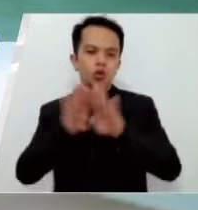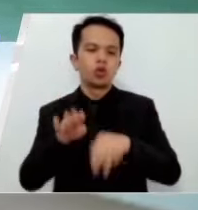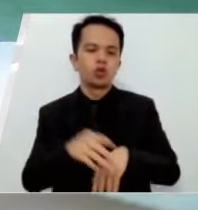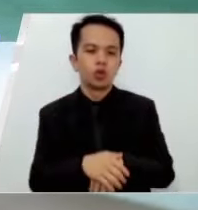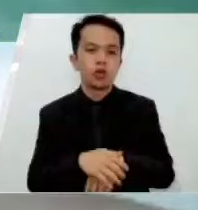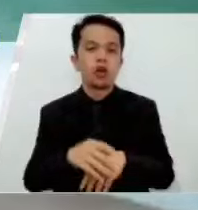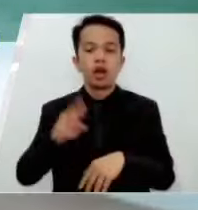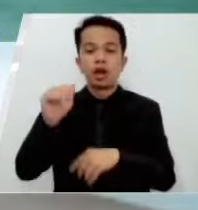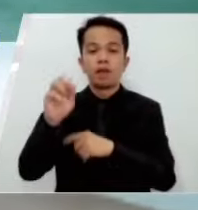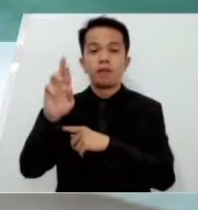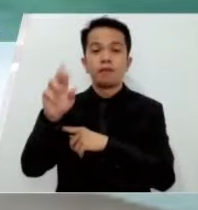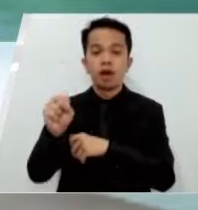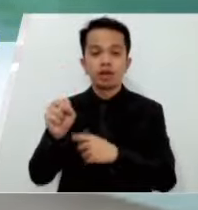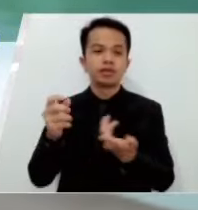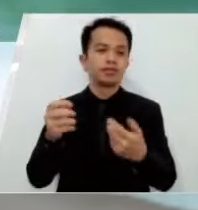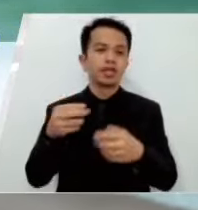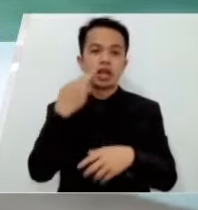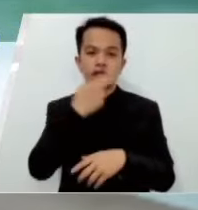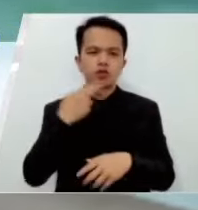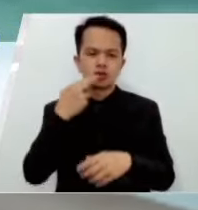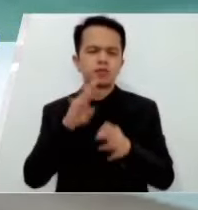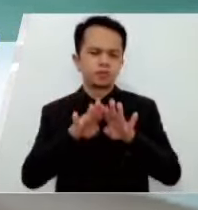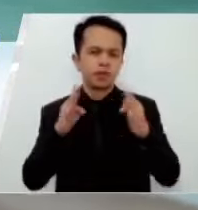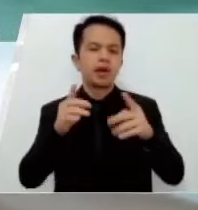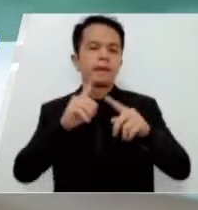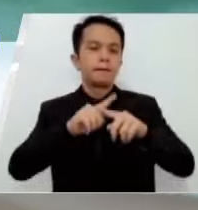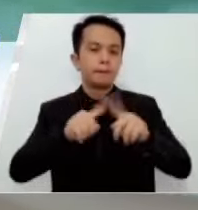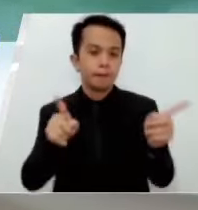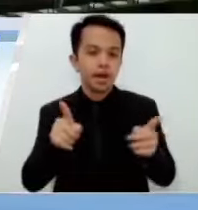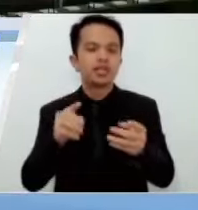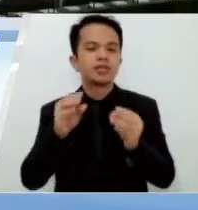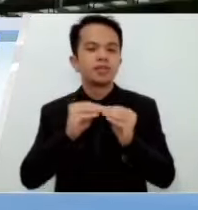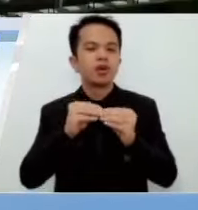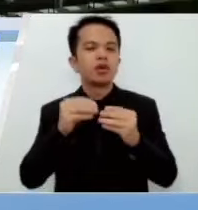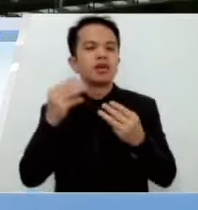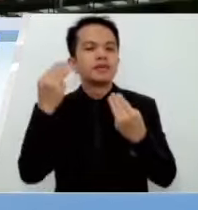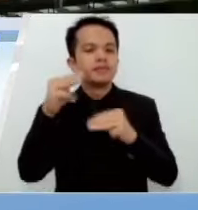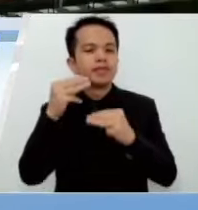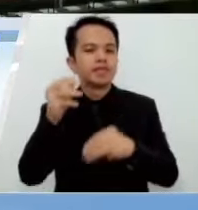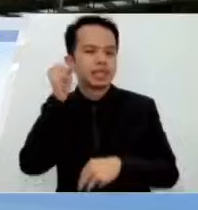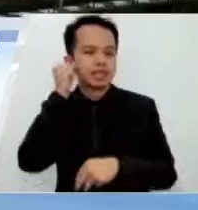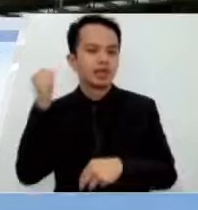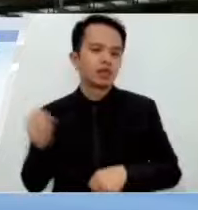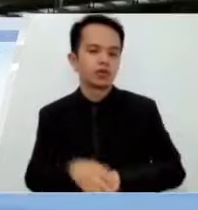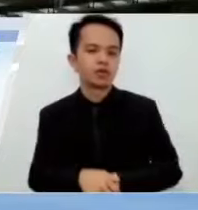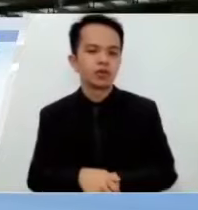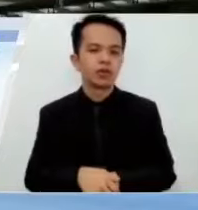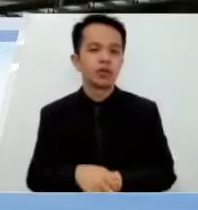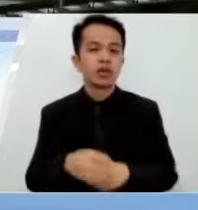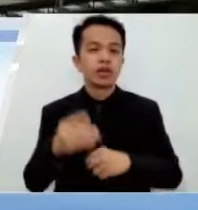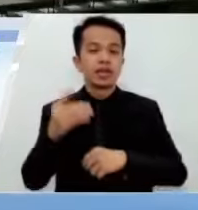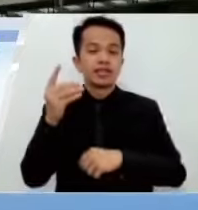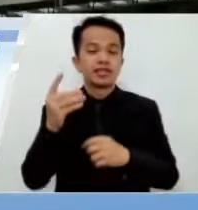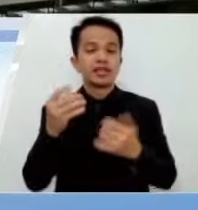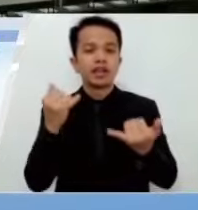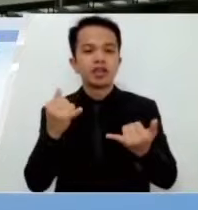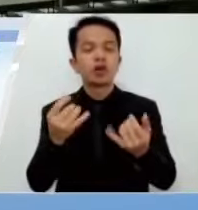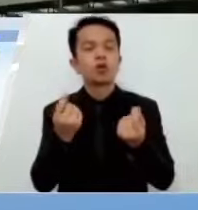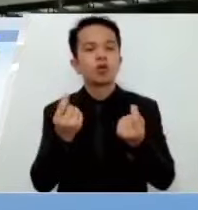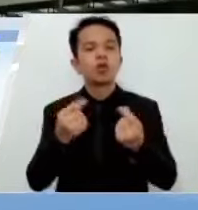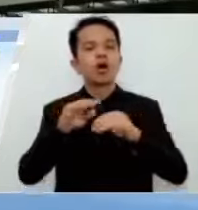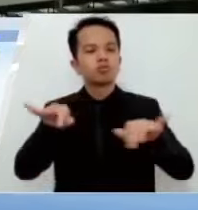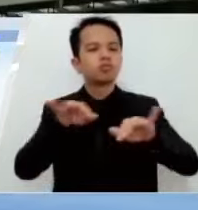and restaurants, open naman po siya but in minimal sounds po. Sa daytime activities muna bumabawi ang ilang